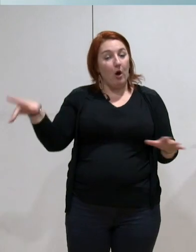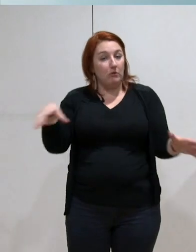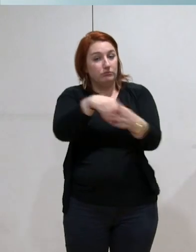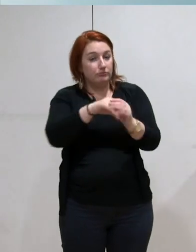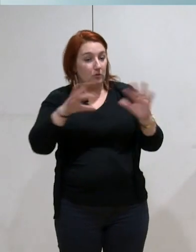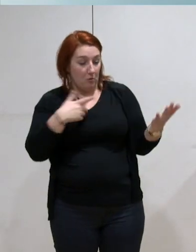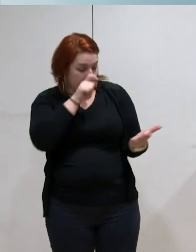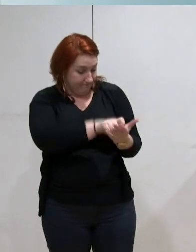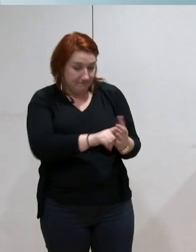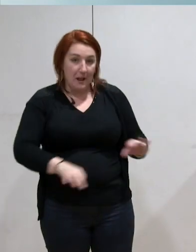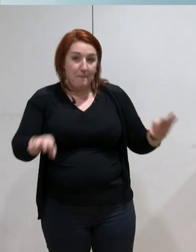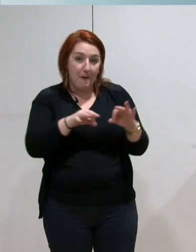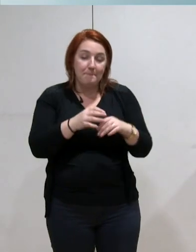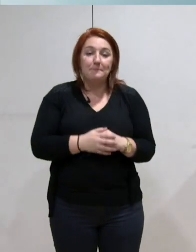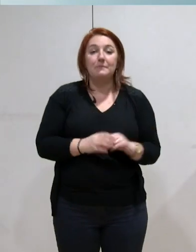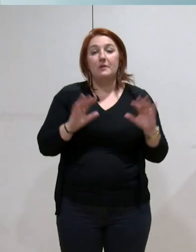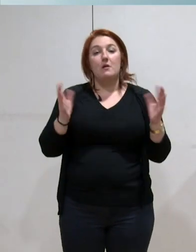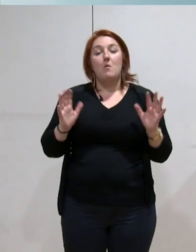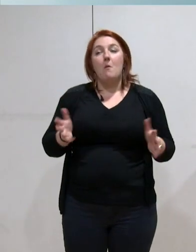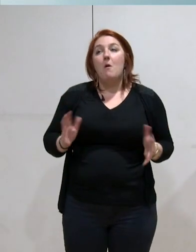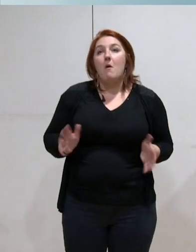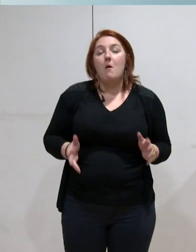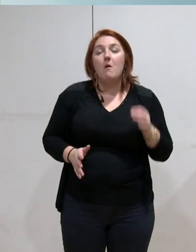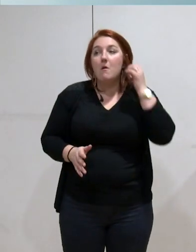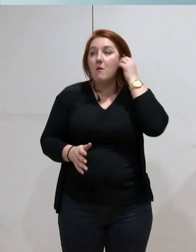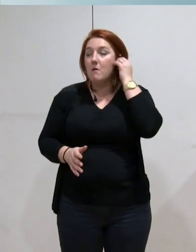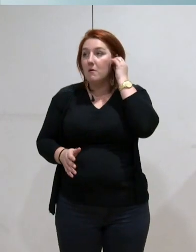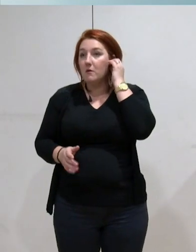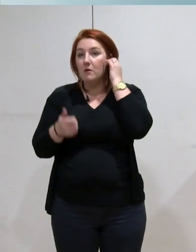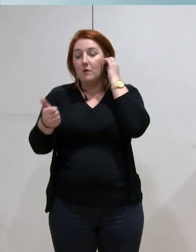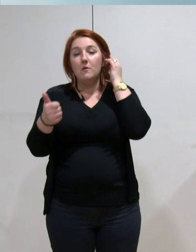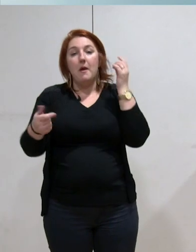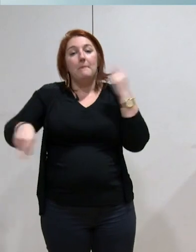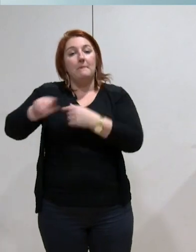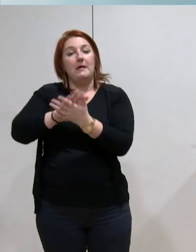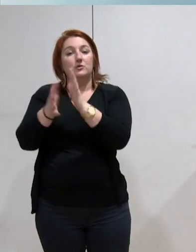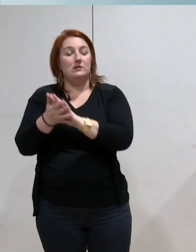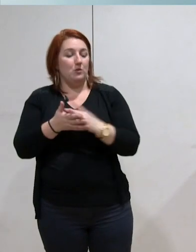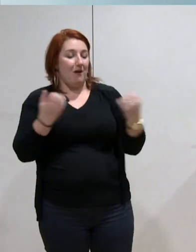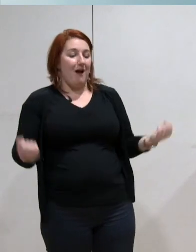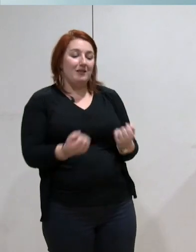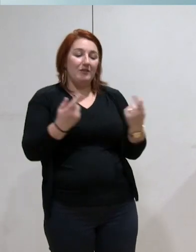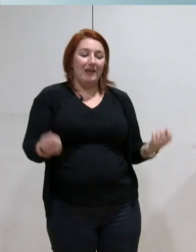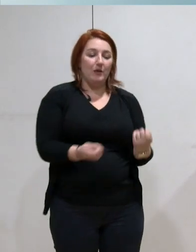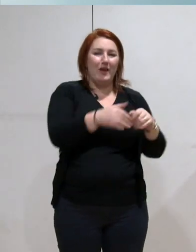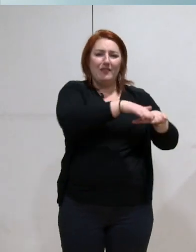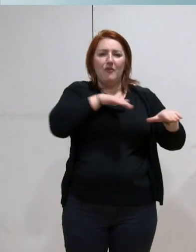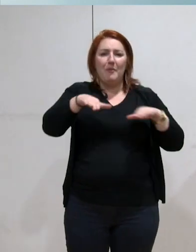pas dans la convention comment se définit leur investissement dans le cadre des activités éducatives